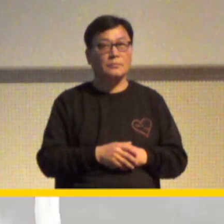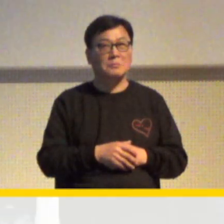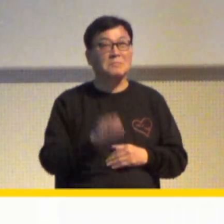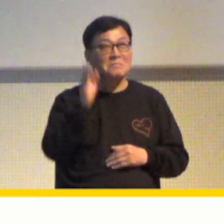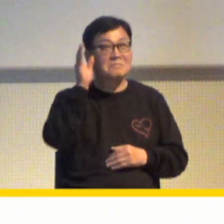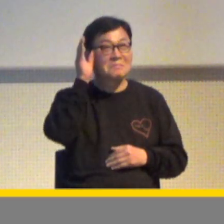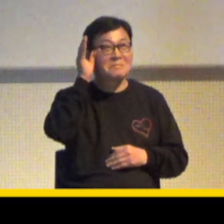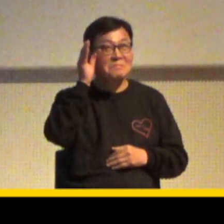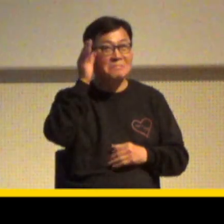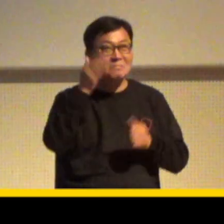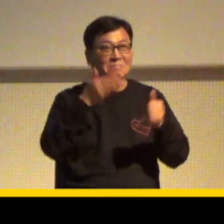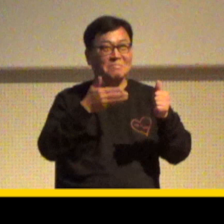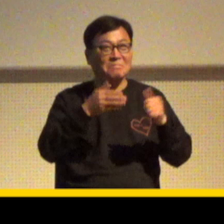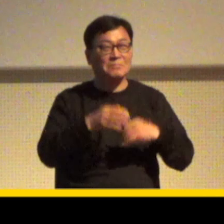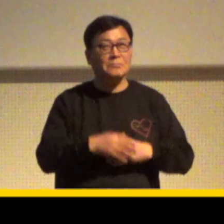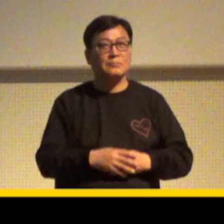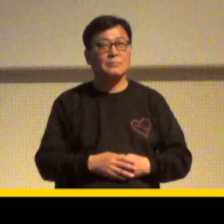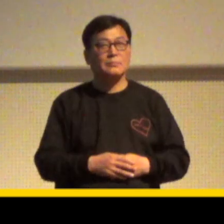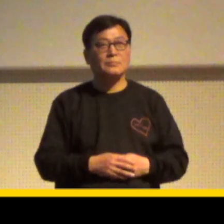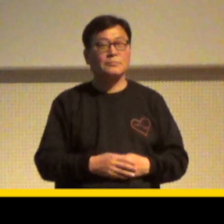기대되시죠?